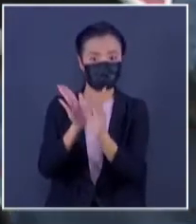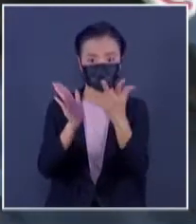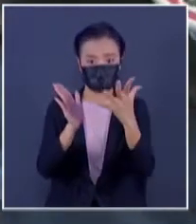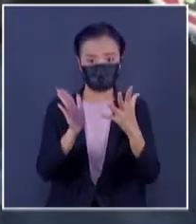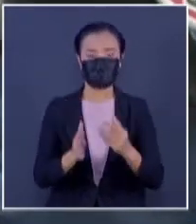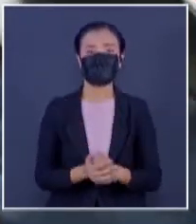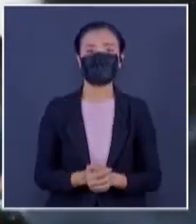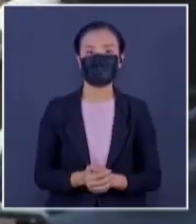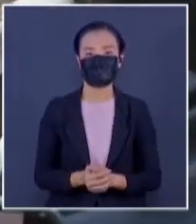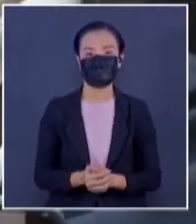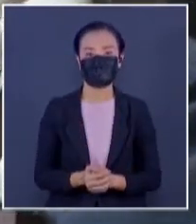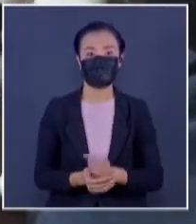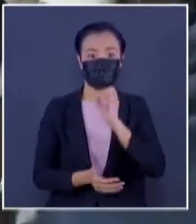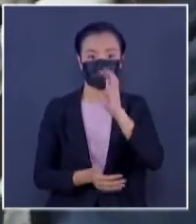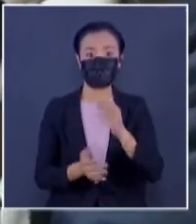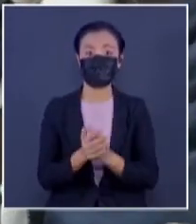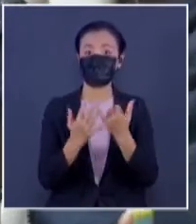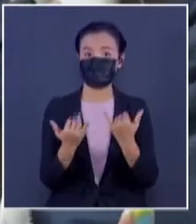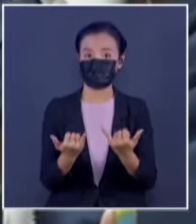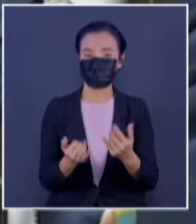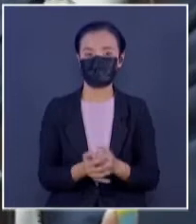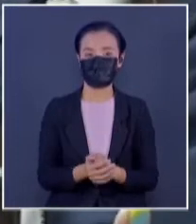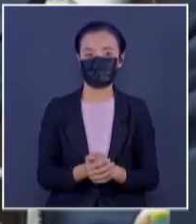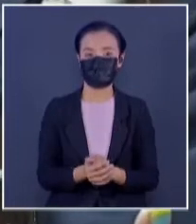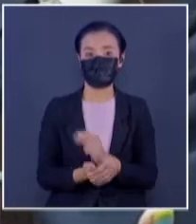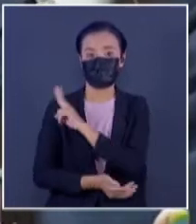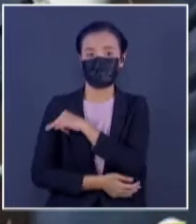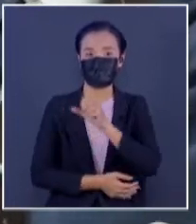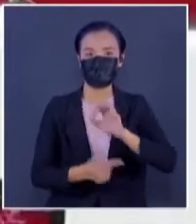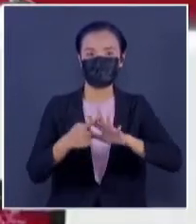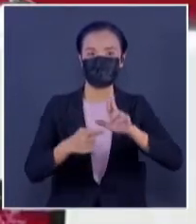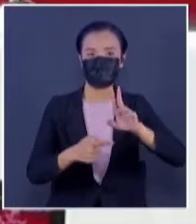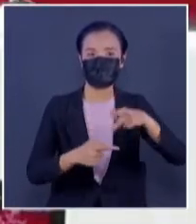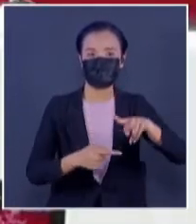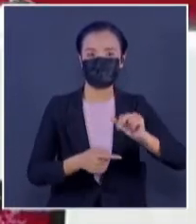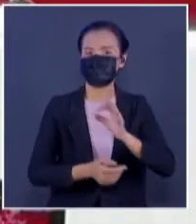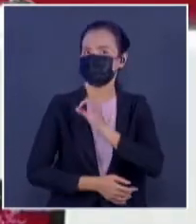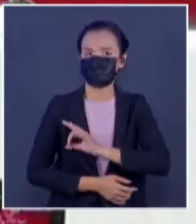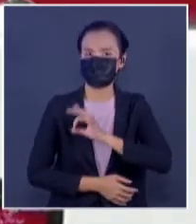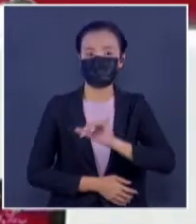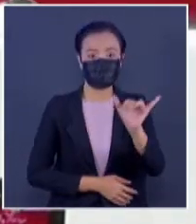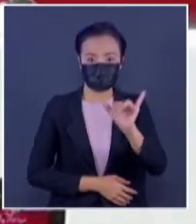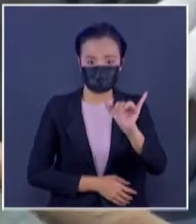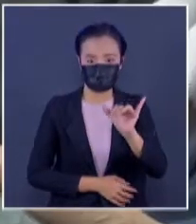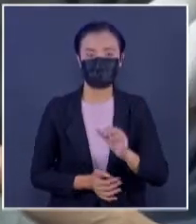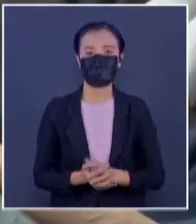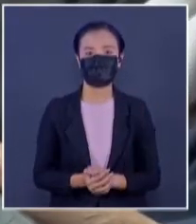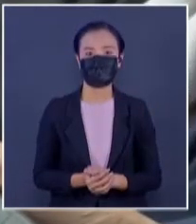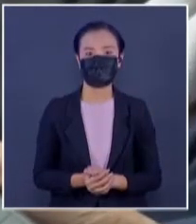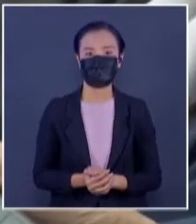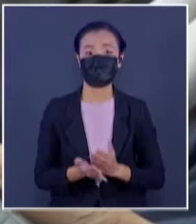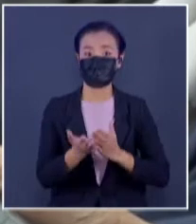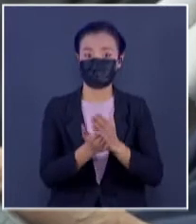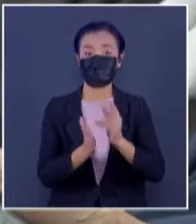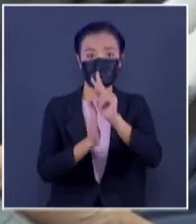การเมืองก่อนที่จะย้ำว่าจนถึงขณะนี้นายแพทย์สุรพงษ์ยังไม่ได้เป็นสมาชิกพรรคครับ ทางฝ่ายก